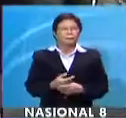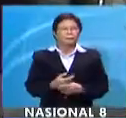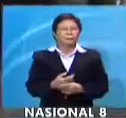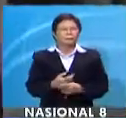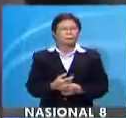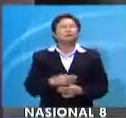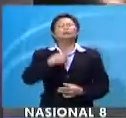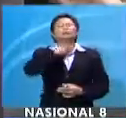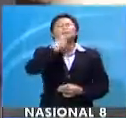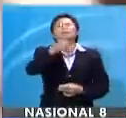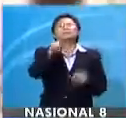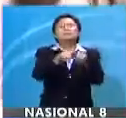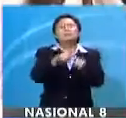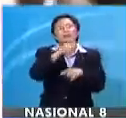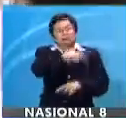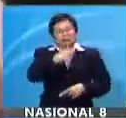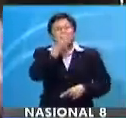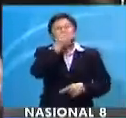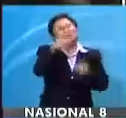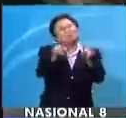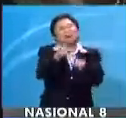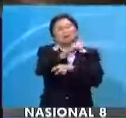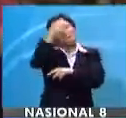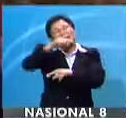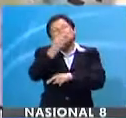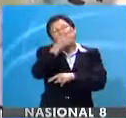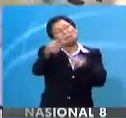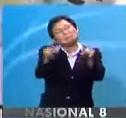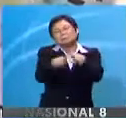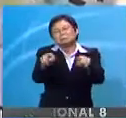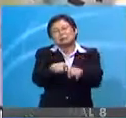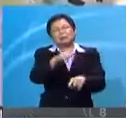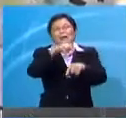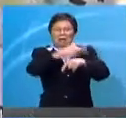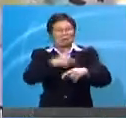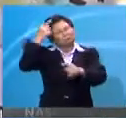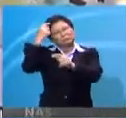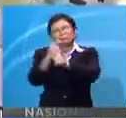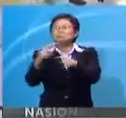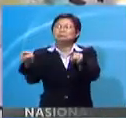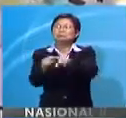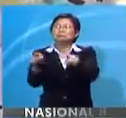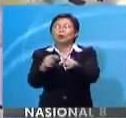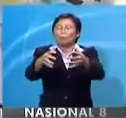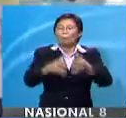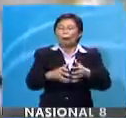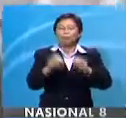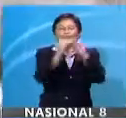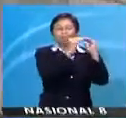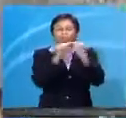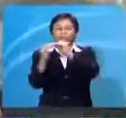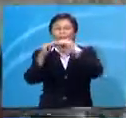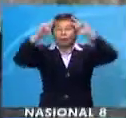Ya, nada sama disuarakan Indonesia dan juga Thailand. Indonesia juga mengekalkan pendirian yang sama, mahu kestabilan